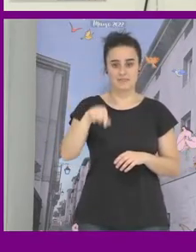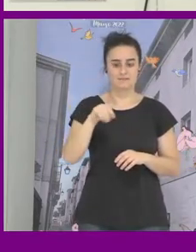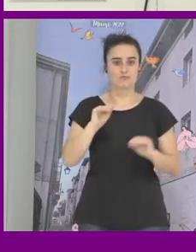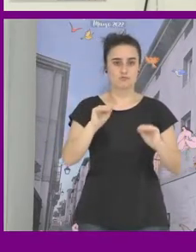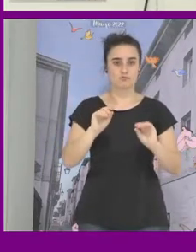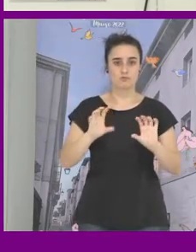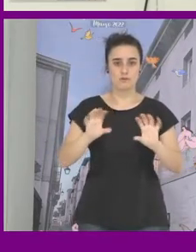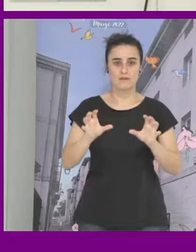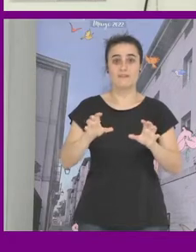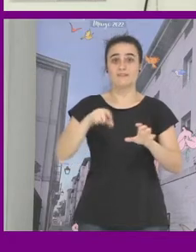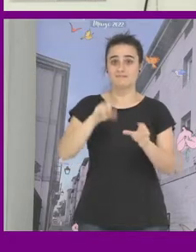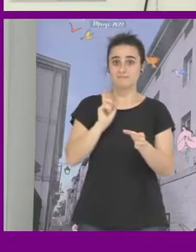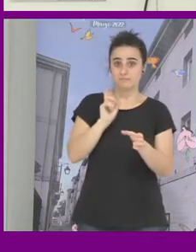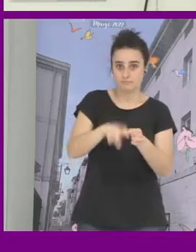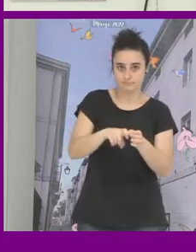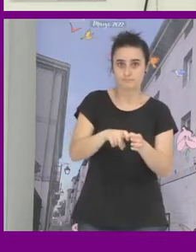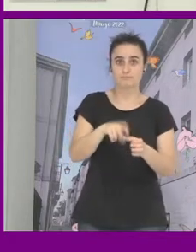irratiko kidea naiz eta